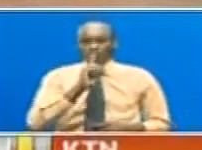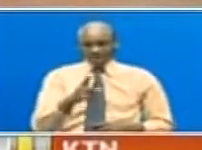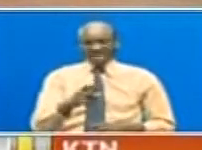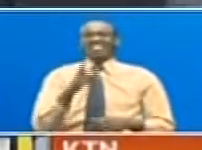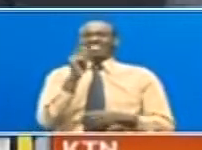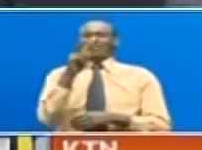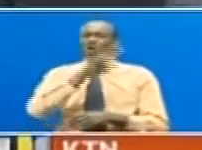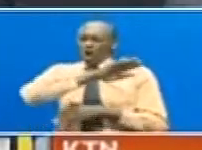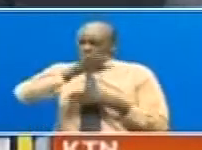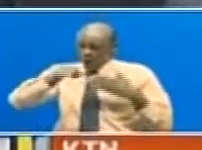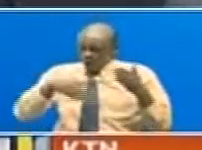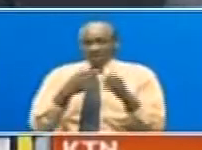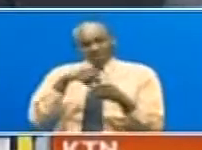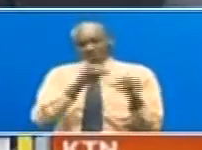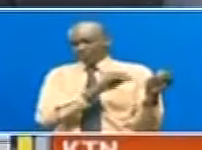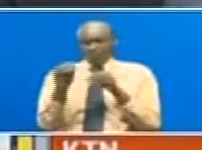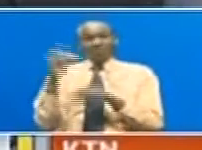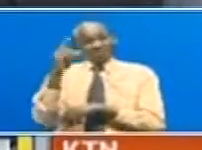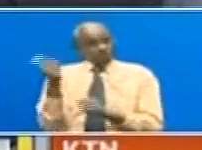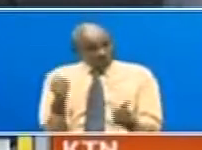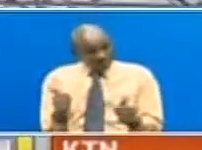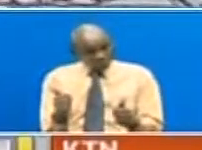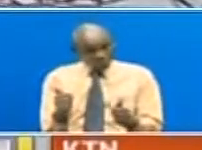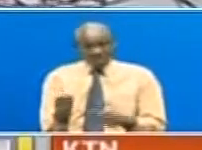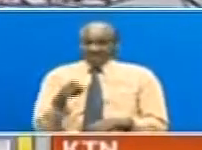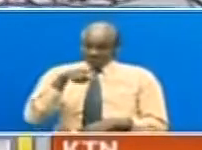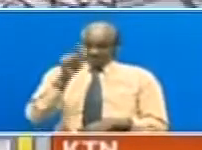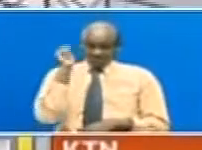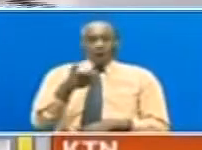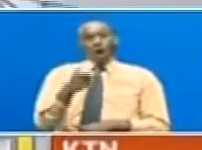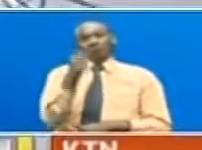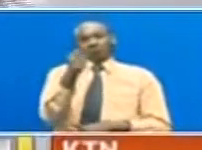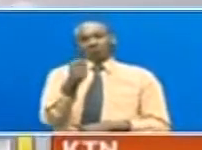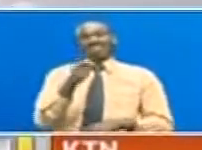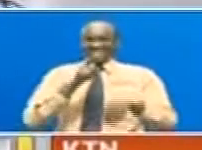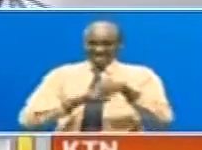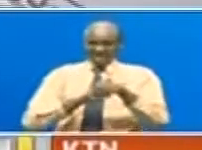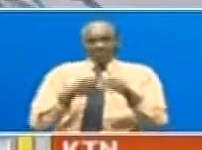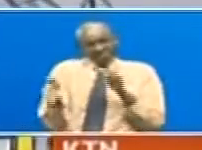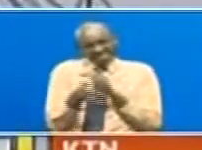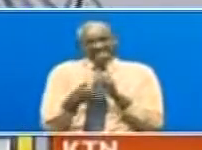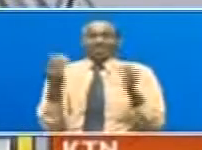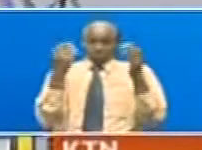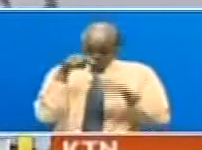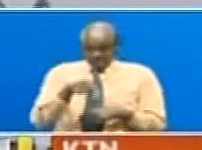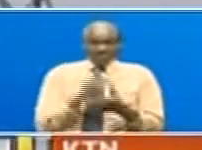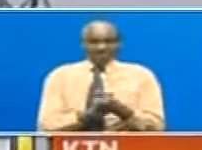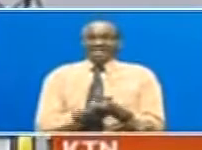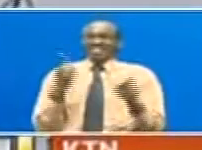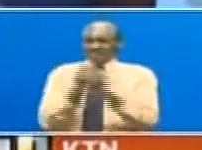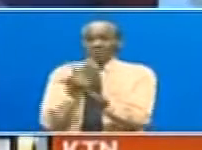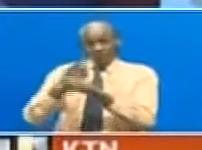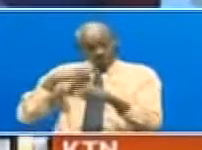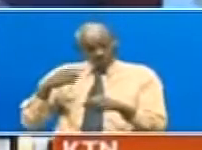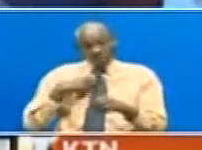zote ambazo hazijahamia mfumo wa dijitali hadi sasa zitazimwa saa 6 usiku wa leo, na kampuni zote kupokonywa